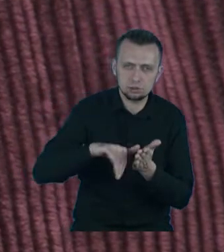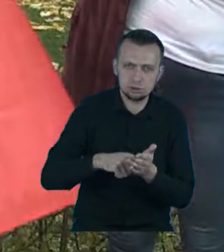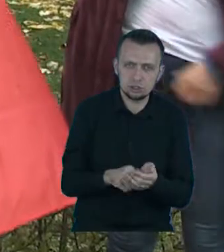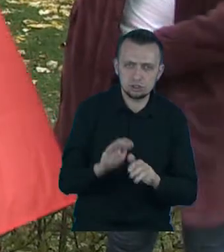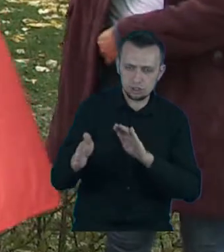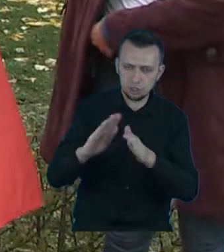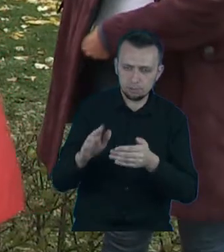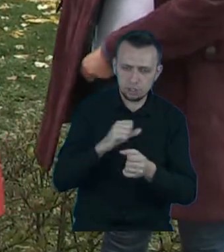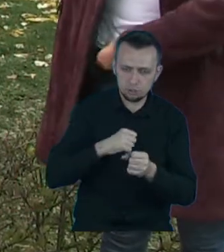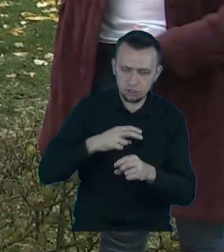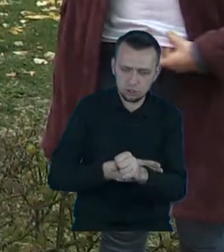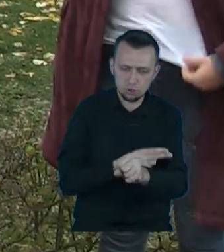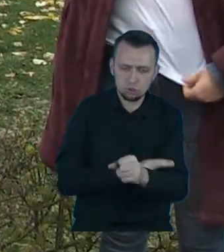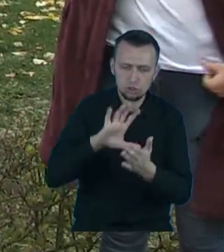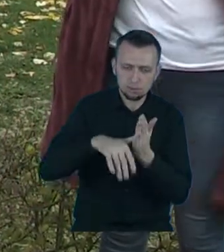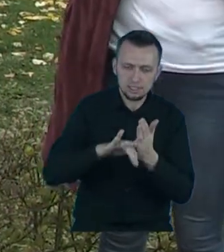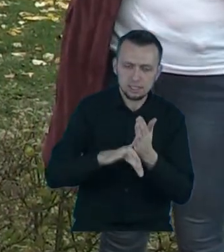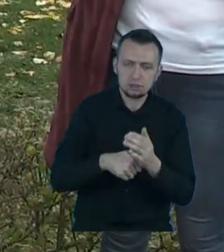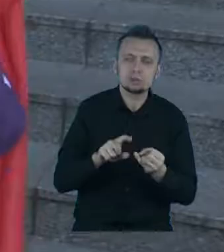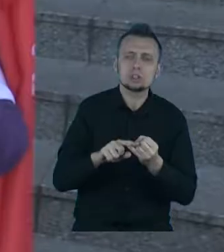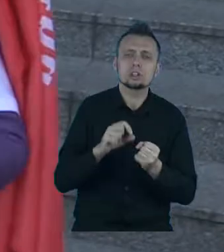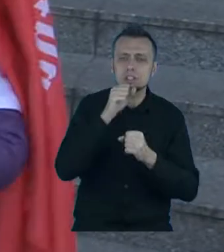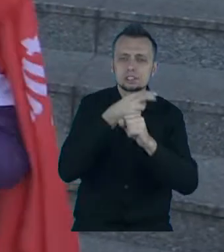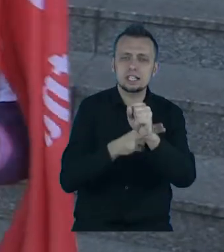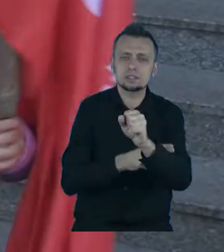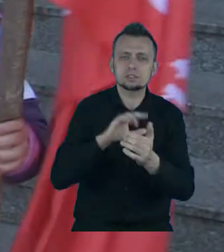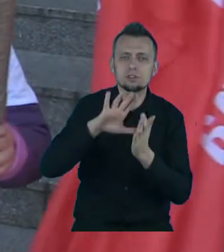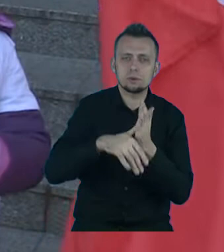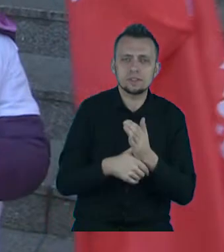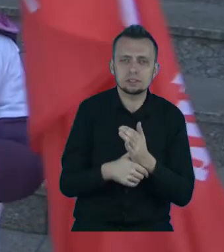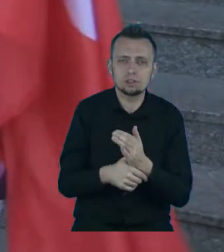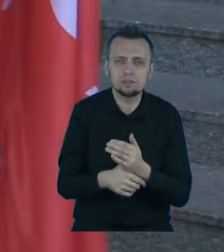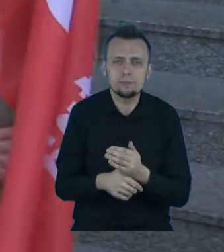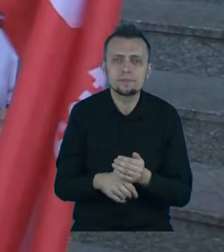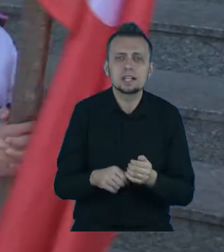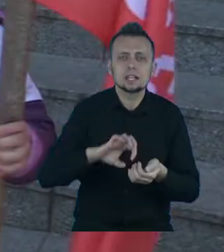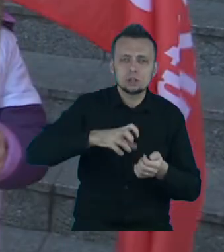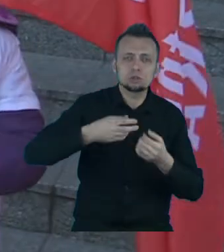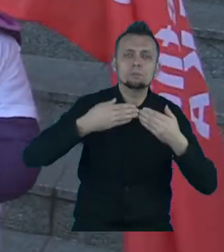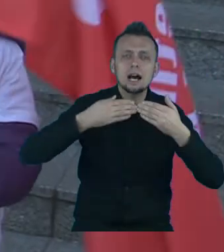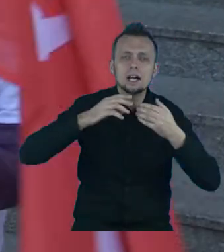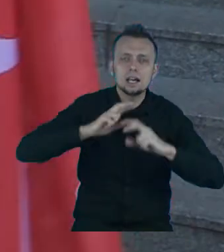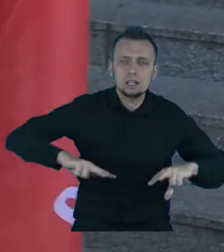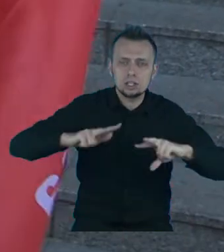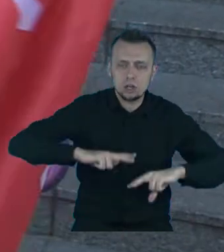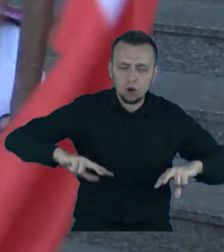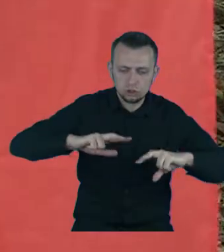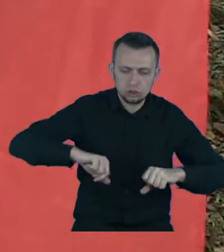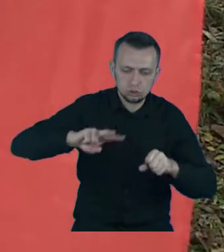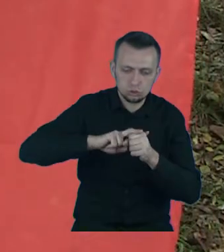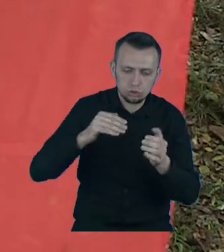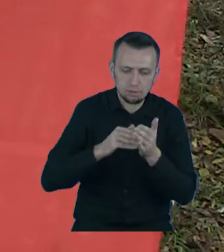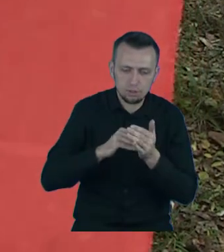oraz Starostwo Powiatowe. Baza rodzin potrzebujących pomocy została otwarta 17 listopada. Od tamtej pory darczyńcy